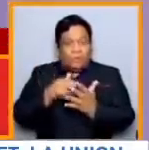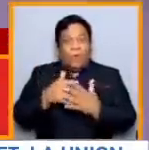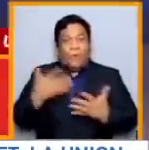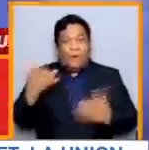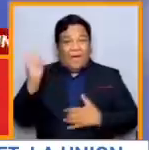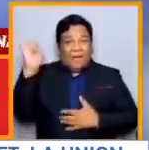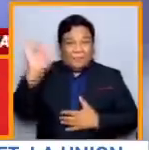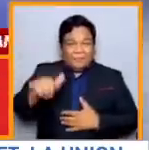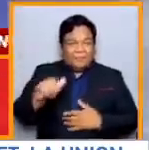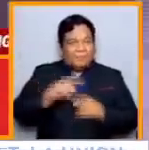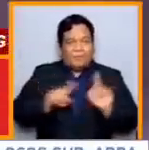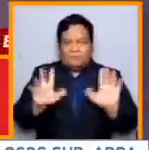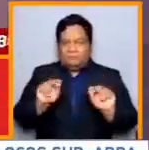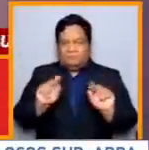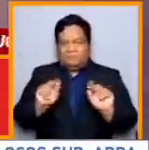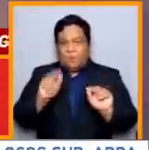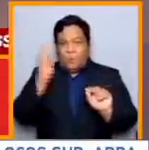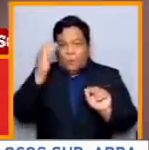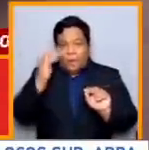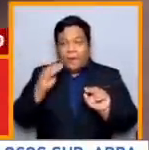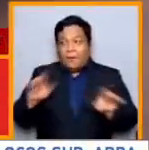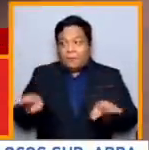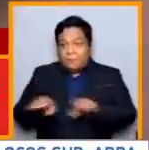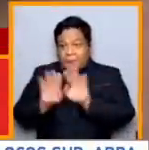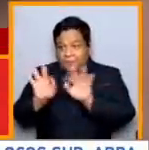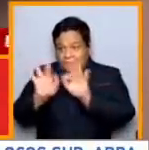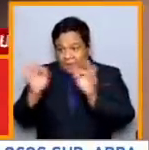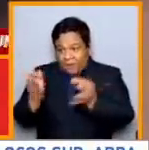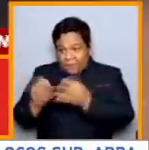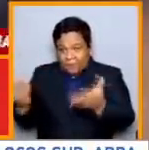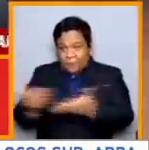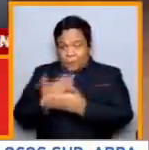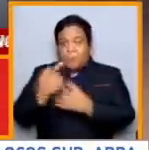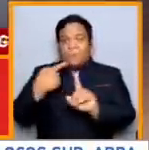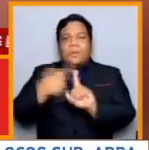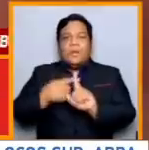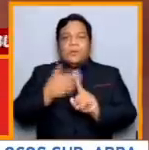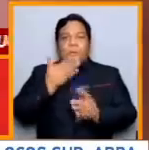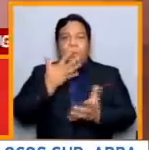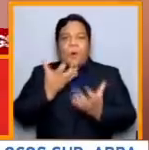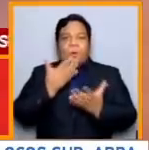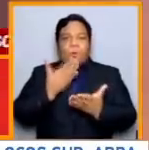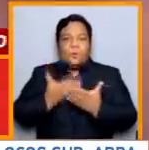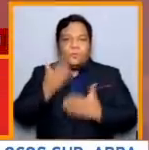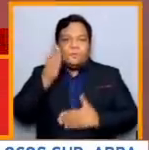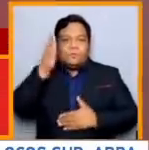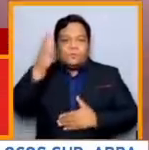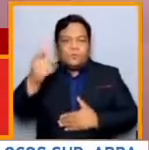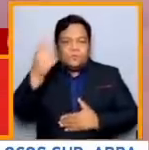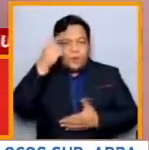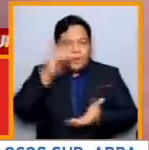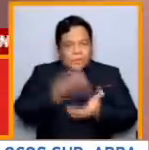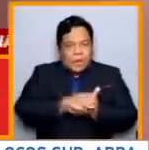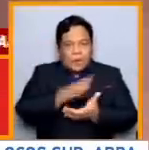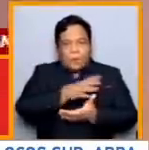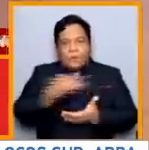ng pagbuo ng pamilya ang pagkaroon ng magandang kinabukasan para sa asawa at magiging anak nila.